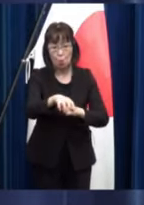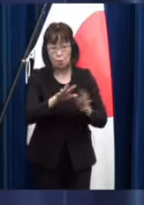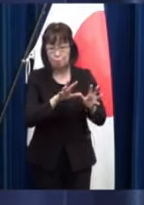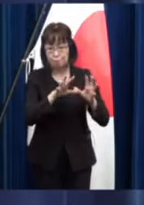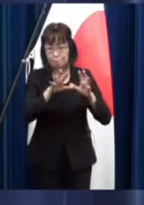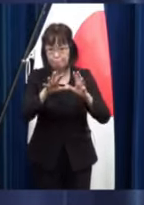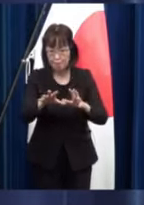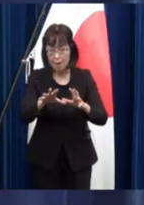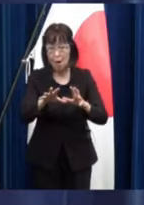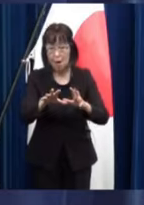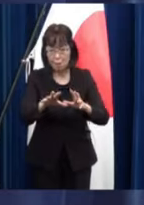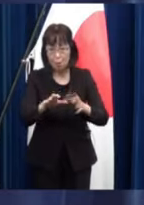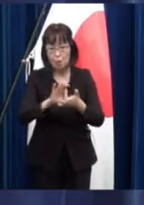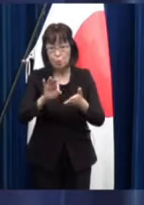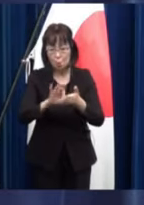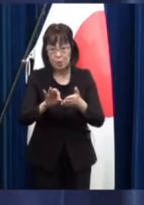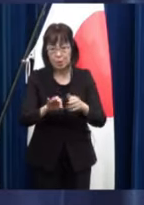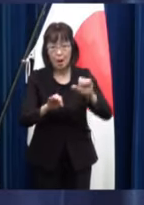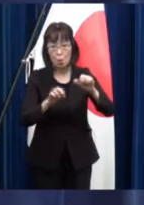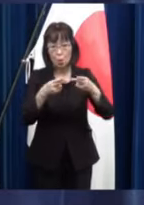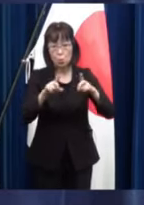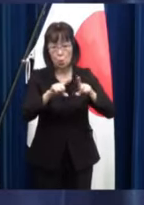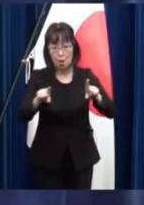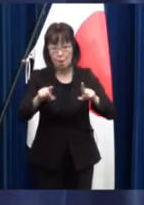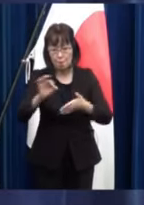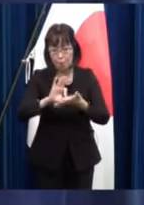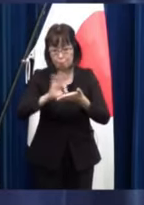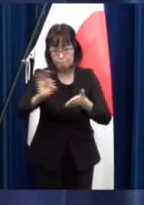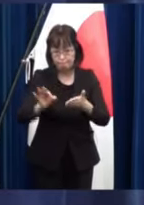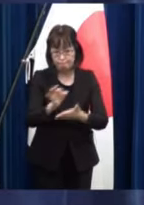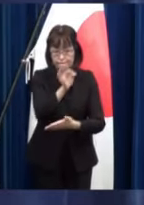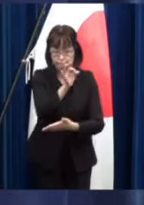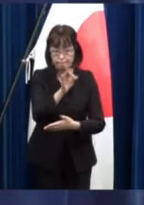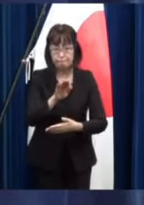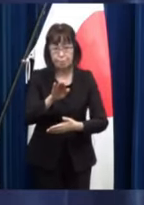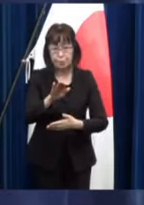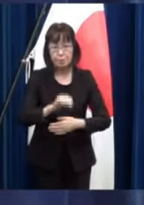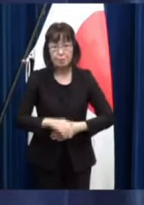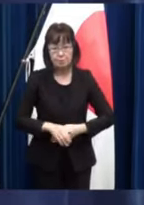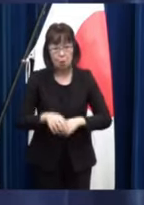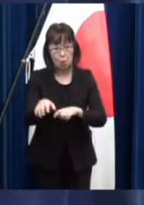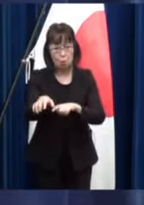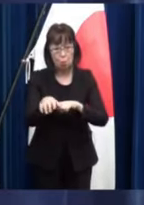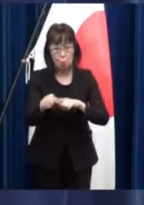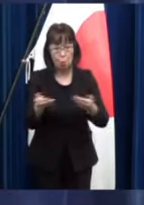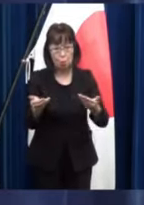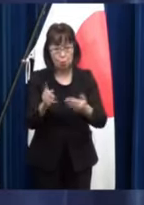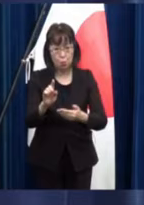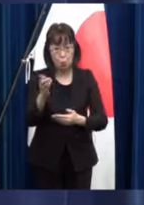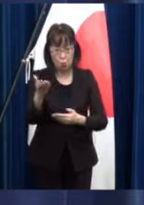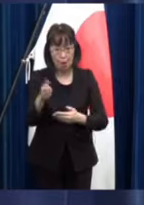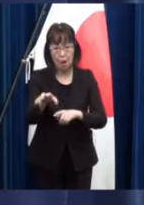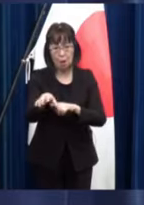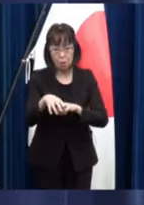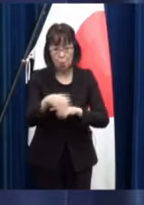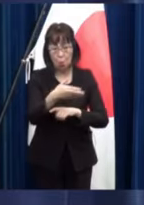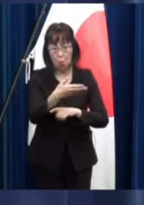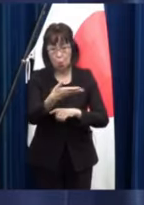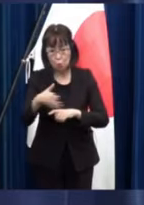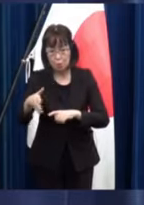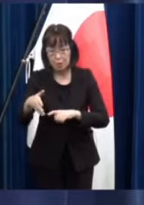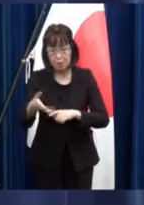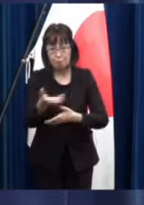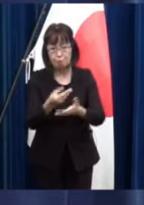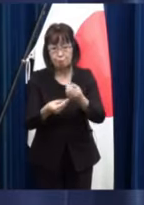で1兆円だったのが約5兆円まで伸びました。農業も農林水産品の輸出も4500億